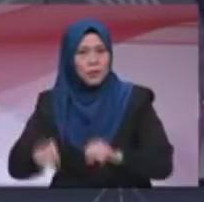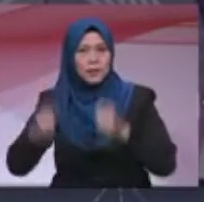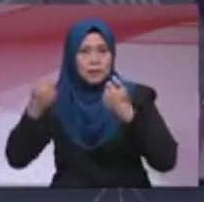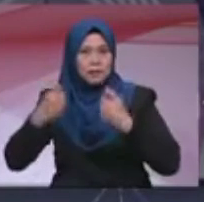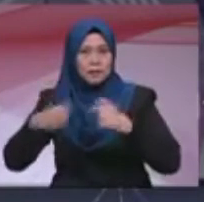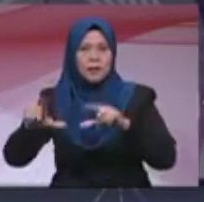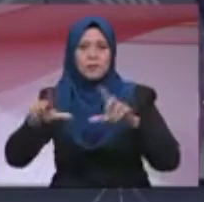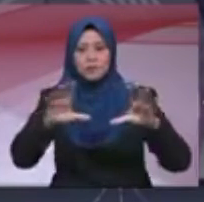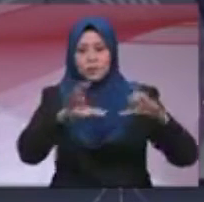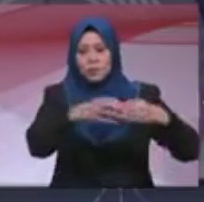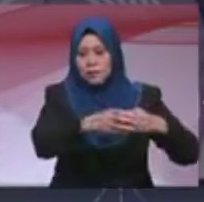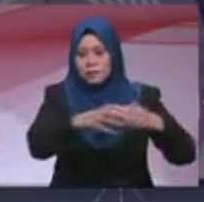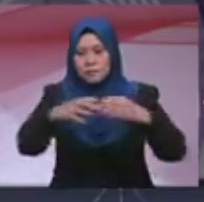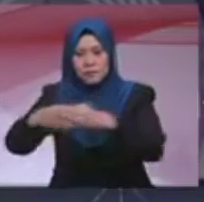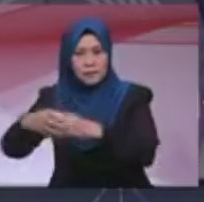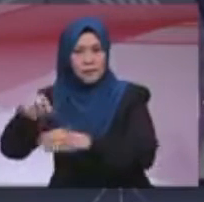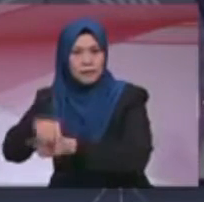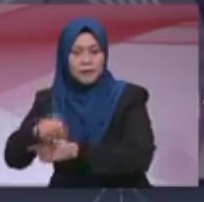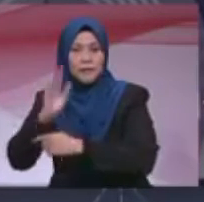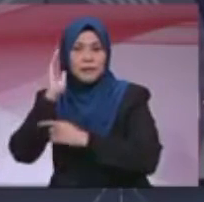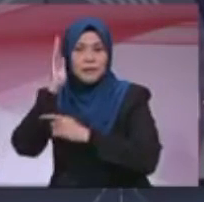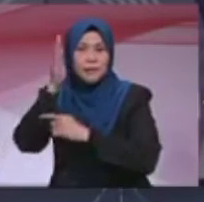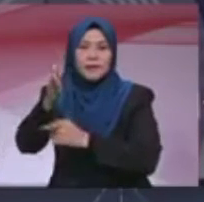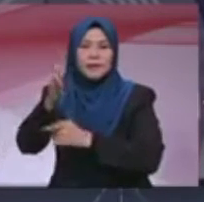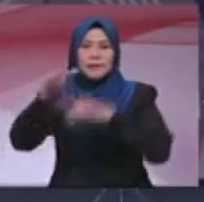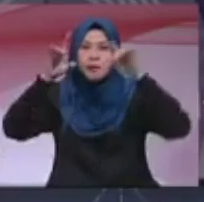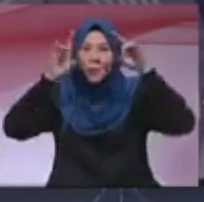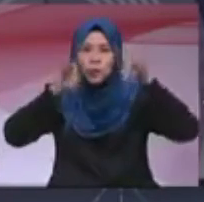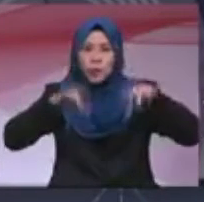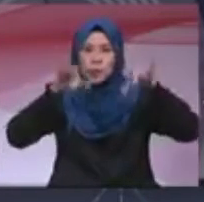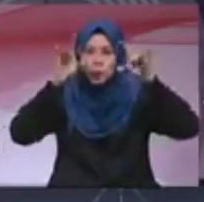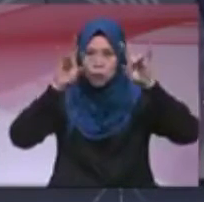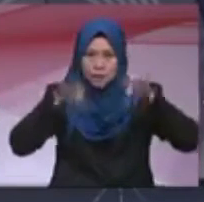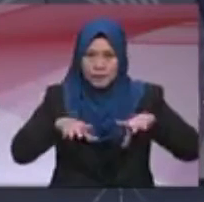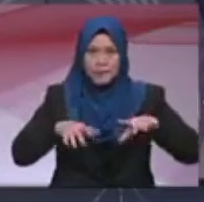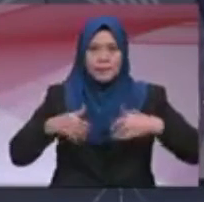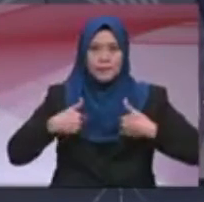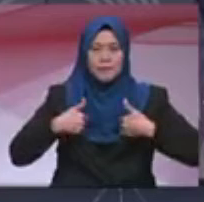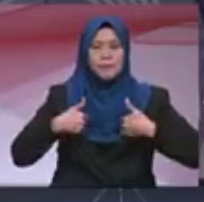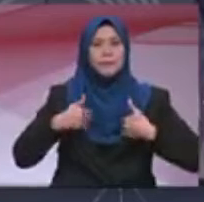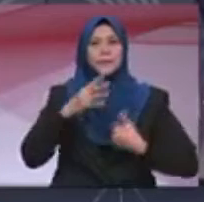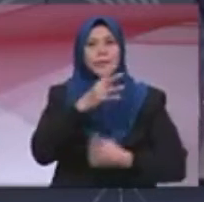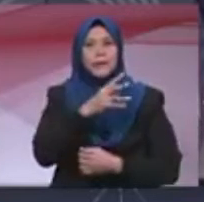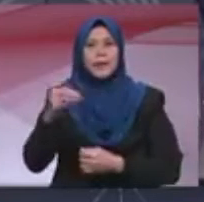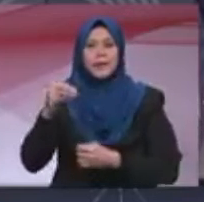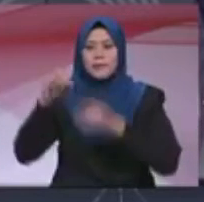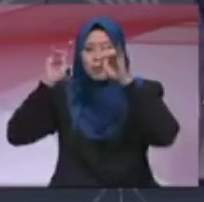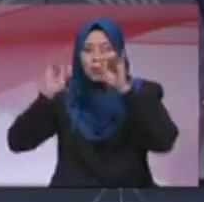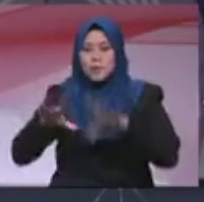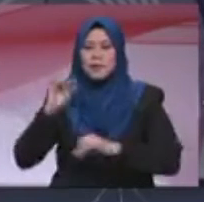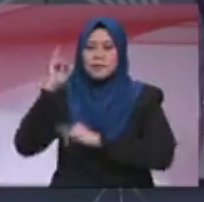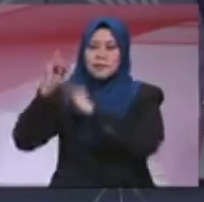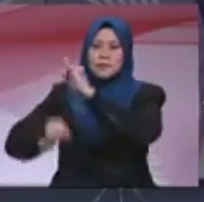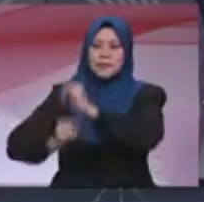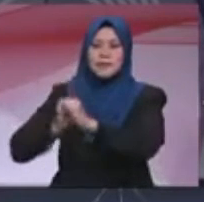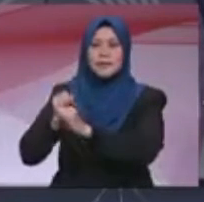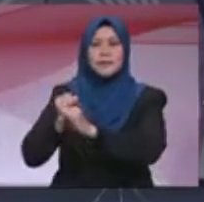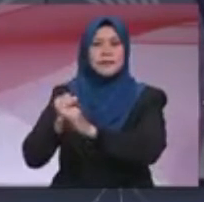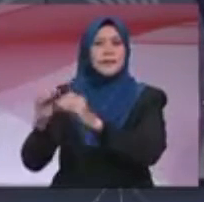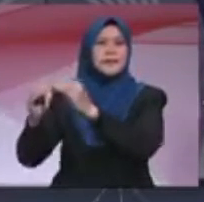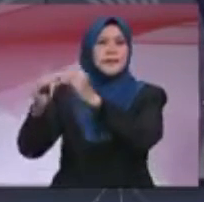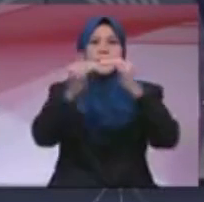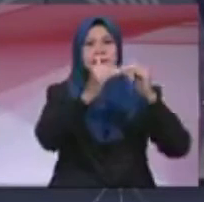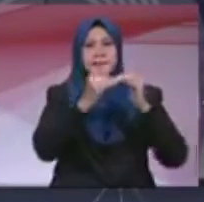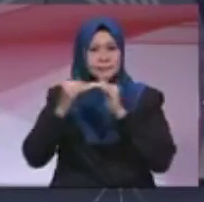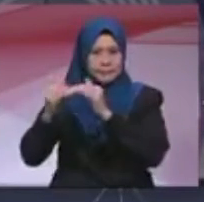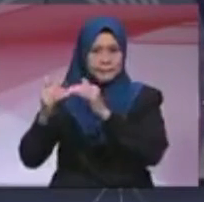untuk kumpulan murid yang akan menduduki peperiksaan, termasuklah peperiksaan antarabangsa yang setara.